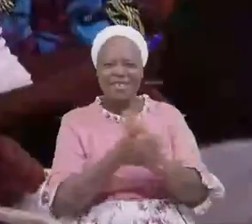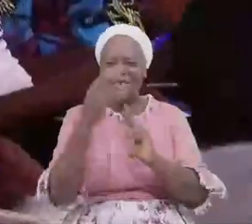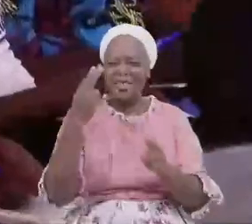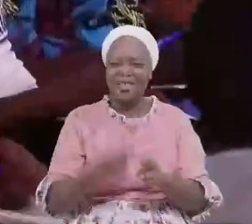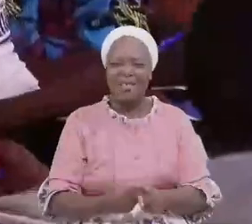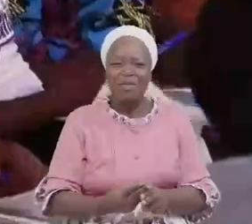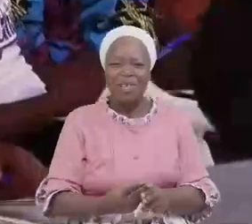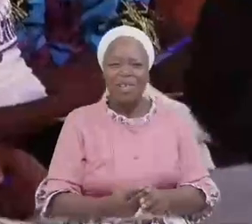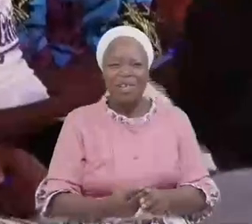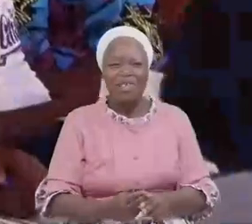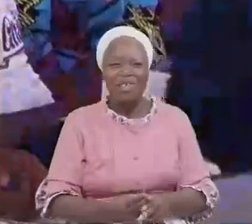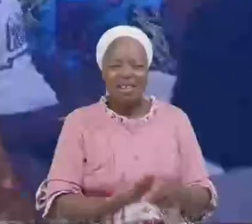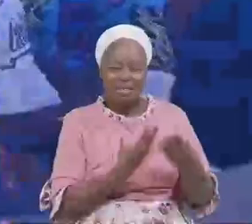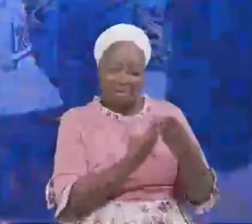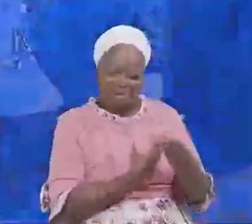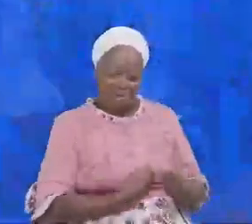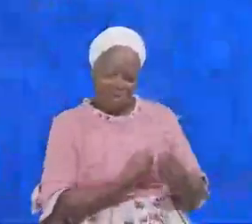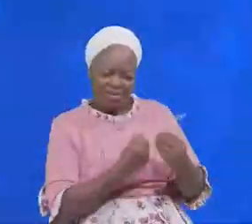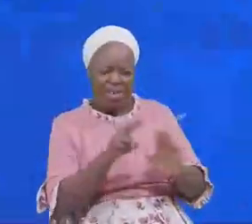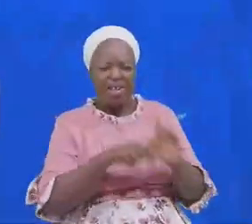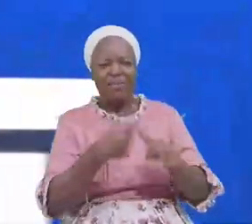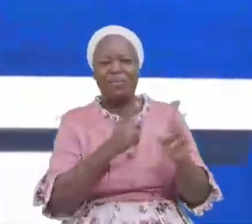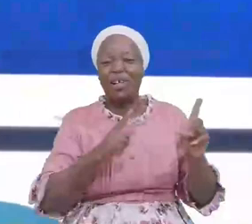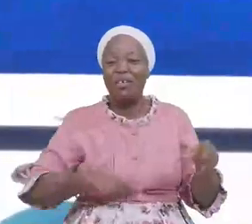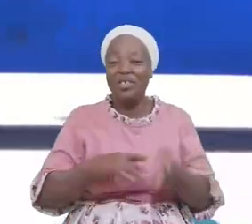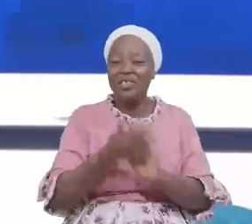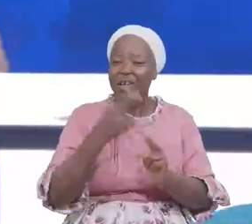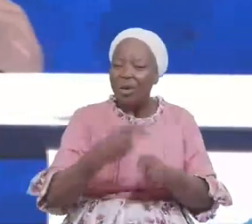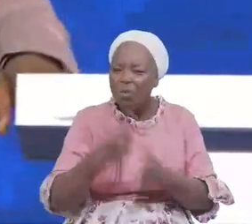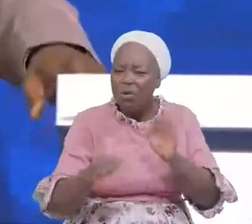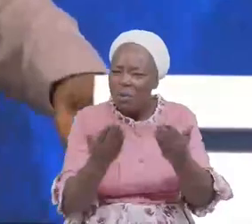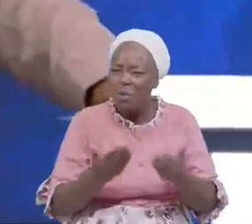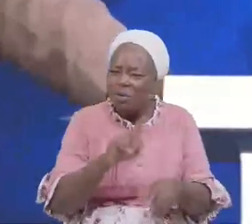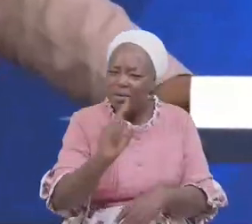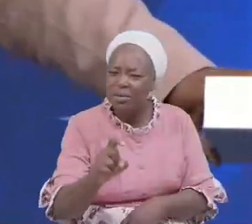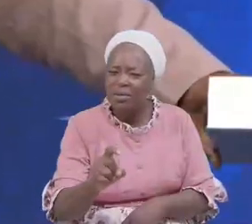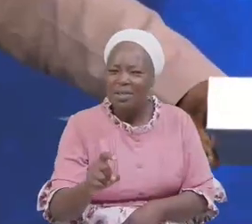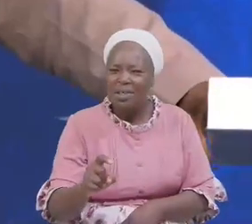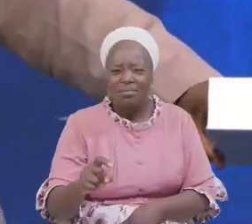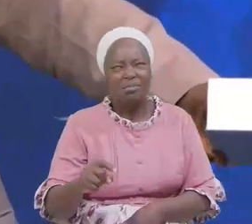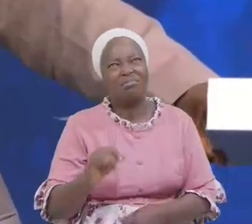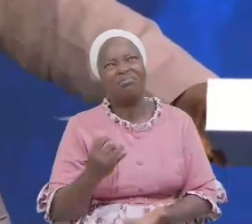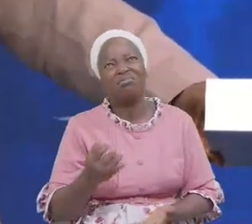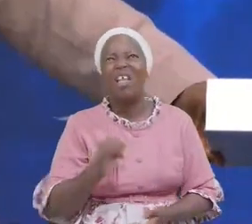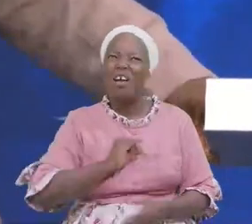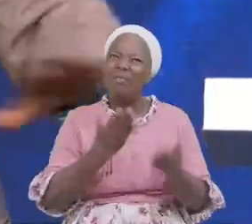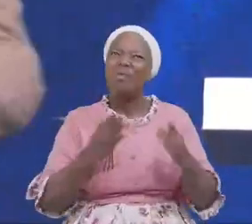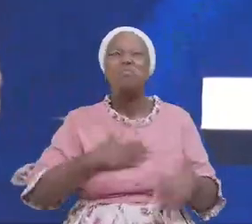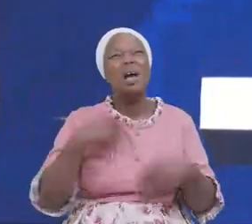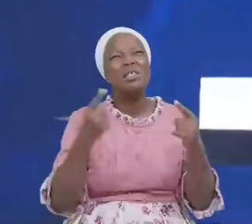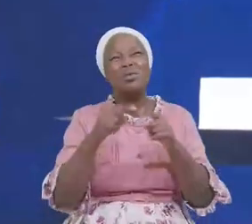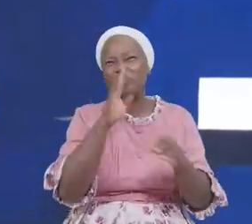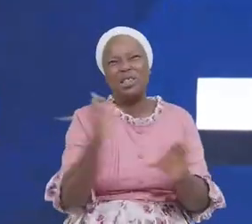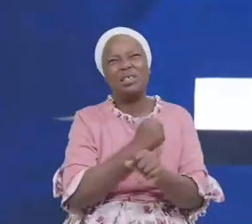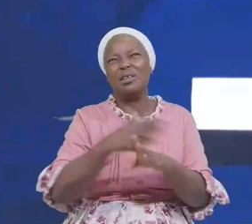d'amour, la douceur de la part du Seigneur. Qu'est-ce que tu veux? Je veux que mes péchés soient ôtés. Que